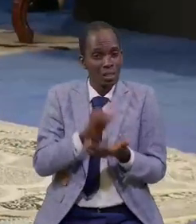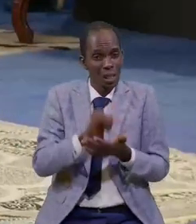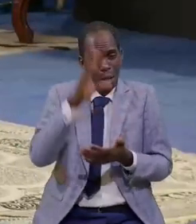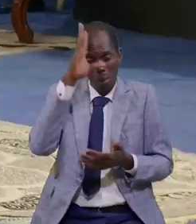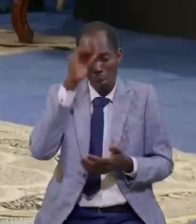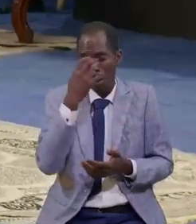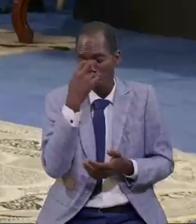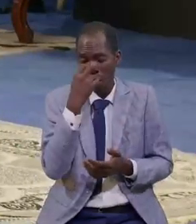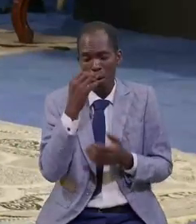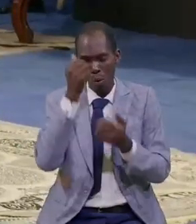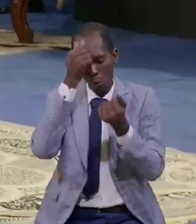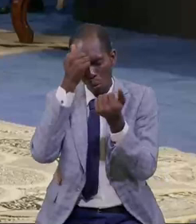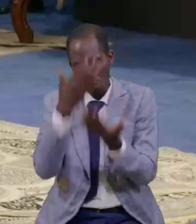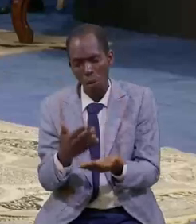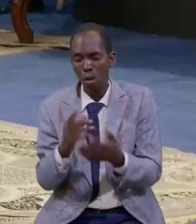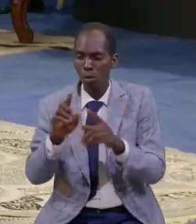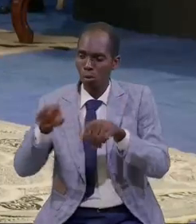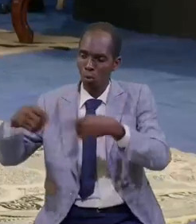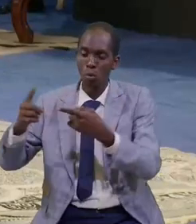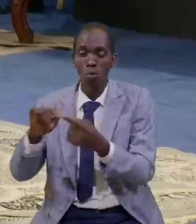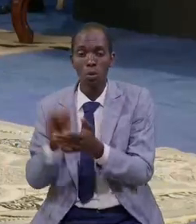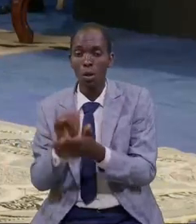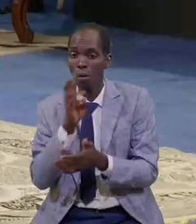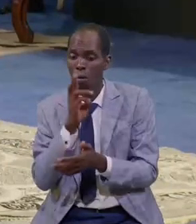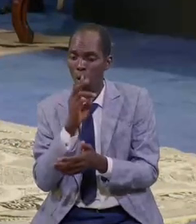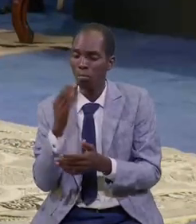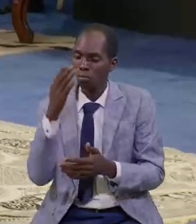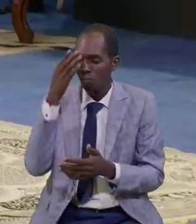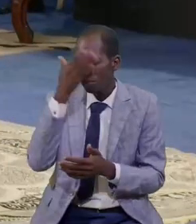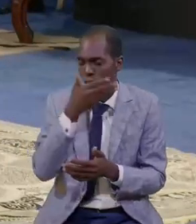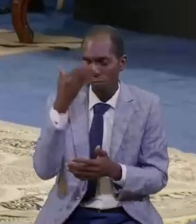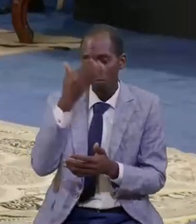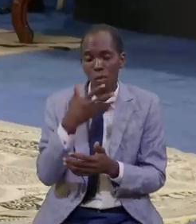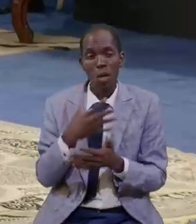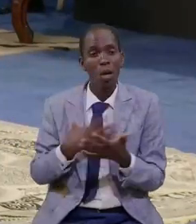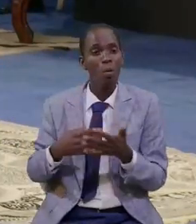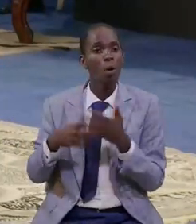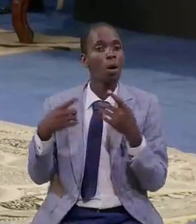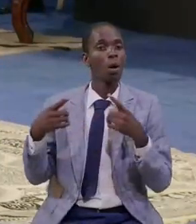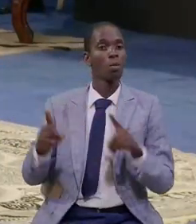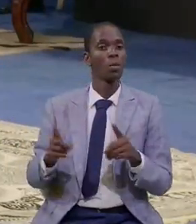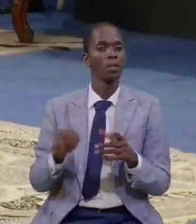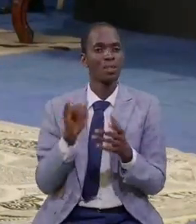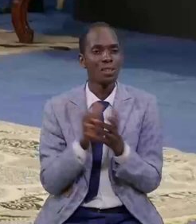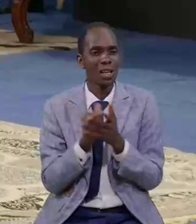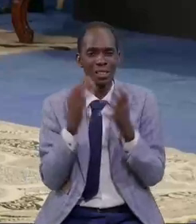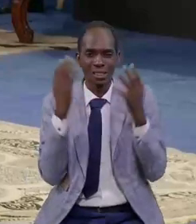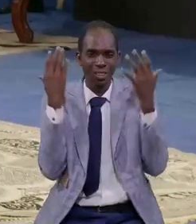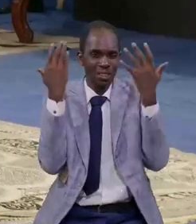l'a dit et il s'est lavé et voici ces ténèbres